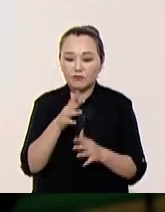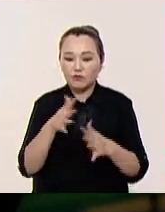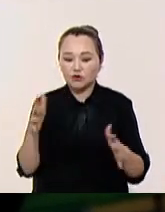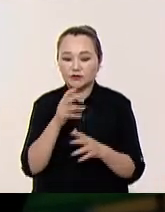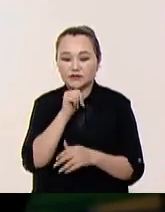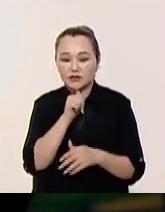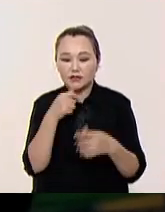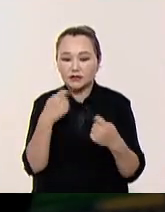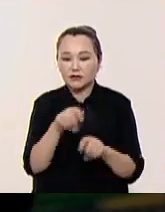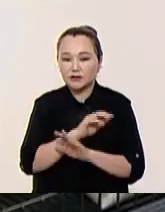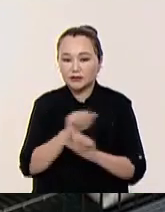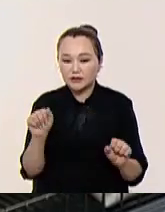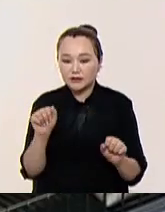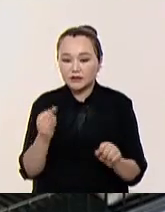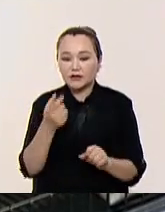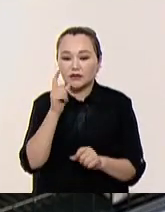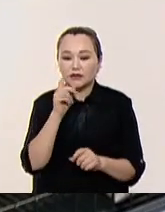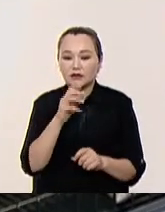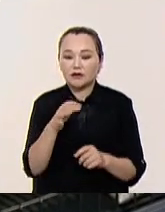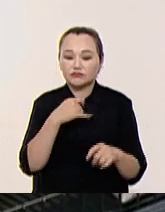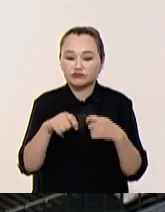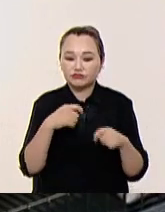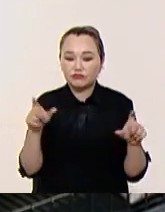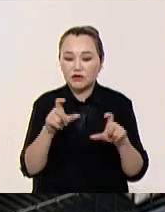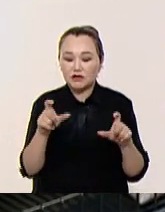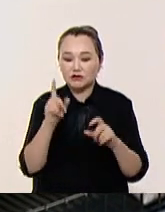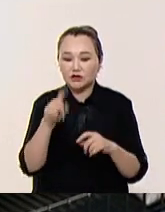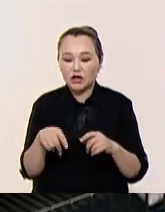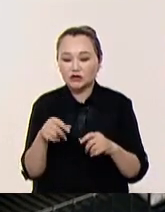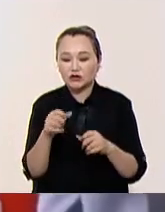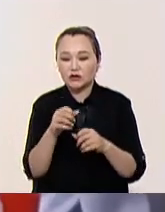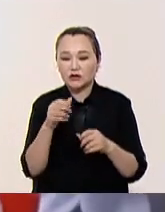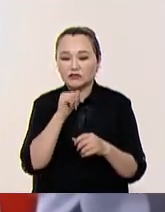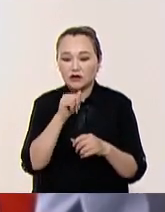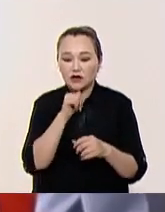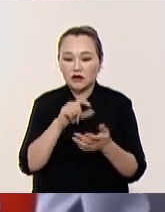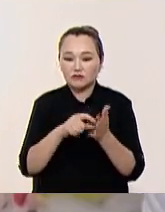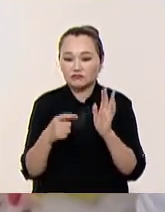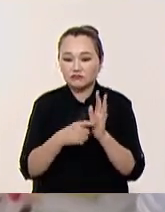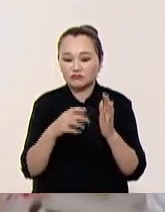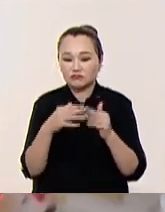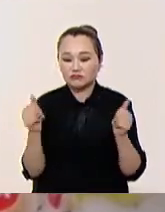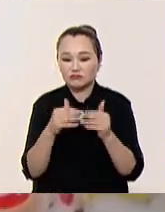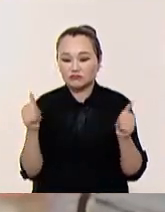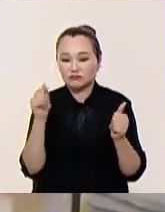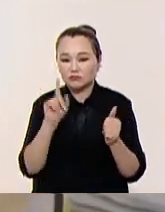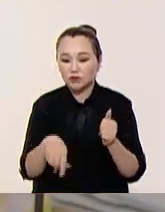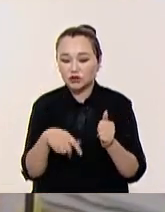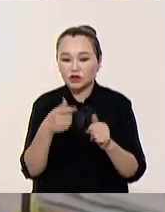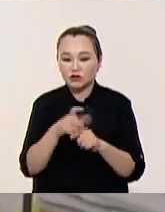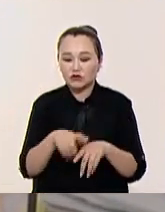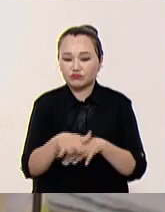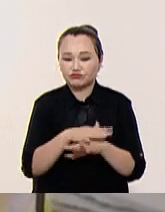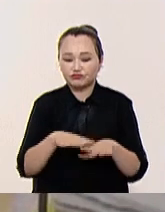құмшекер сатылмайтын болған. Ал Қарағандыдағы сауда сөрелерінде жұрт тіпті шақпақ қантты да қалдырмай алып кетіп жатыр. Мұндай